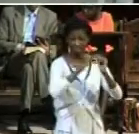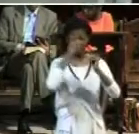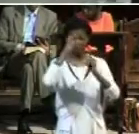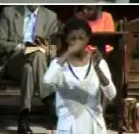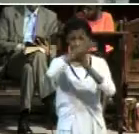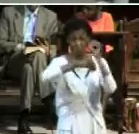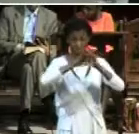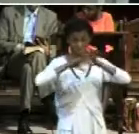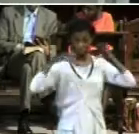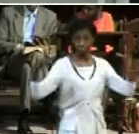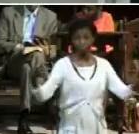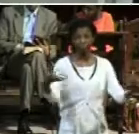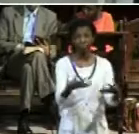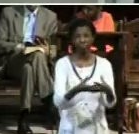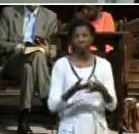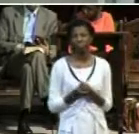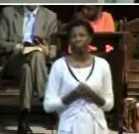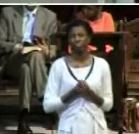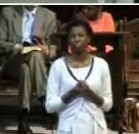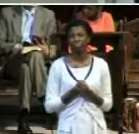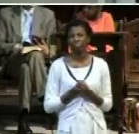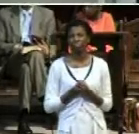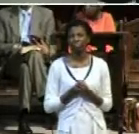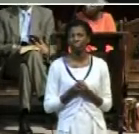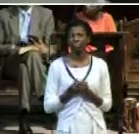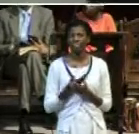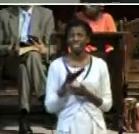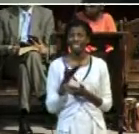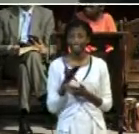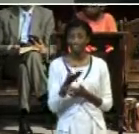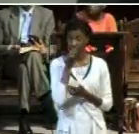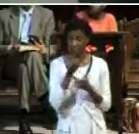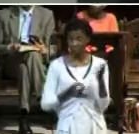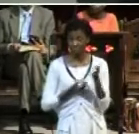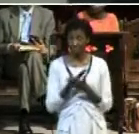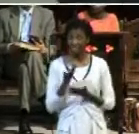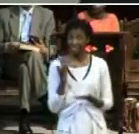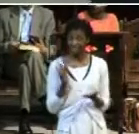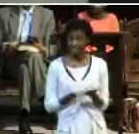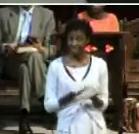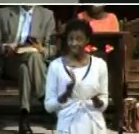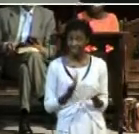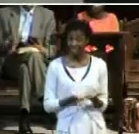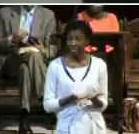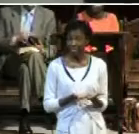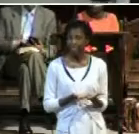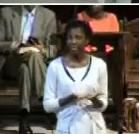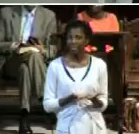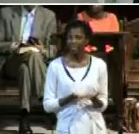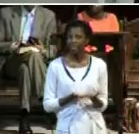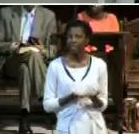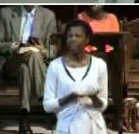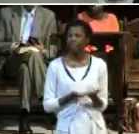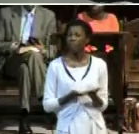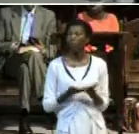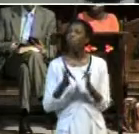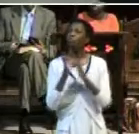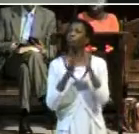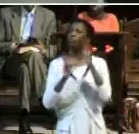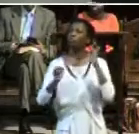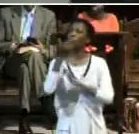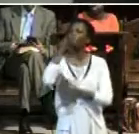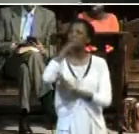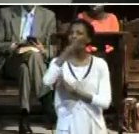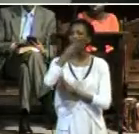Nous sommes là, au cœur de la bonne nouvelle. Je vous signale que Jésus, dans son premier discours, je